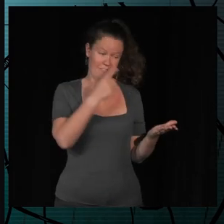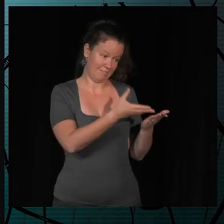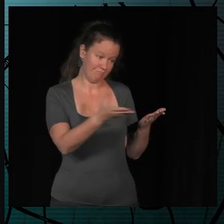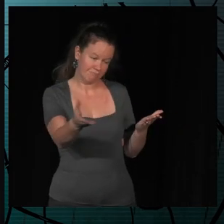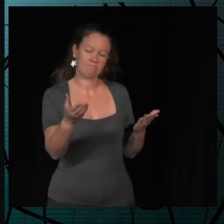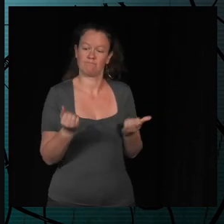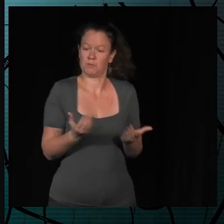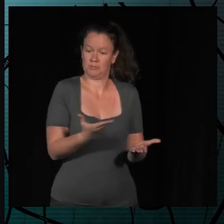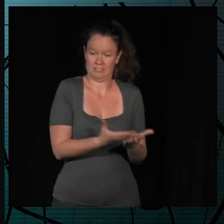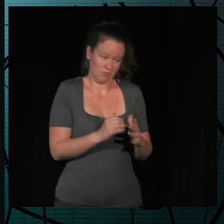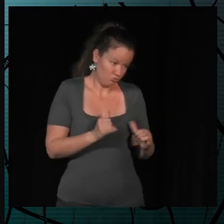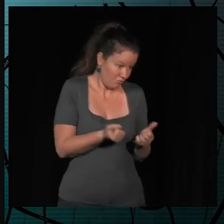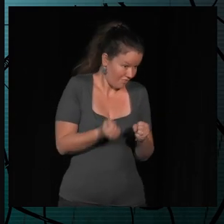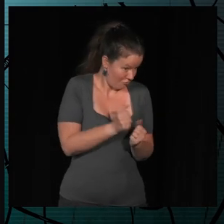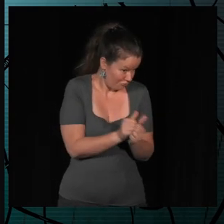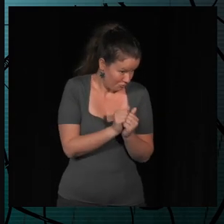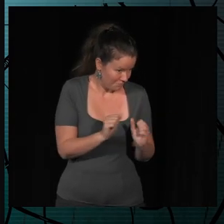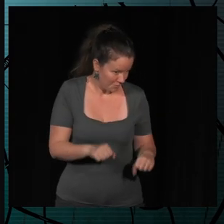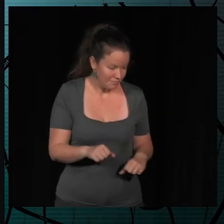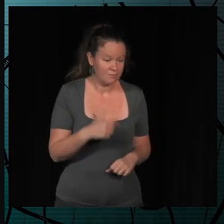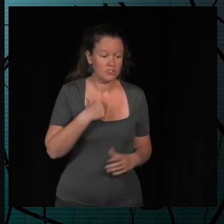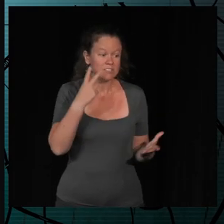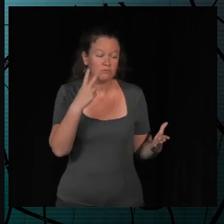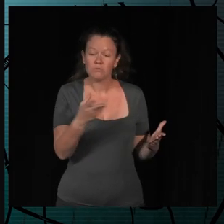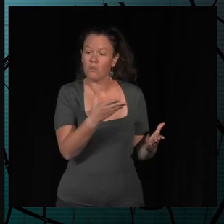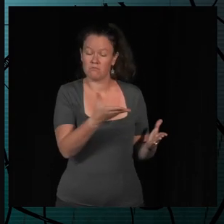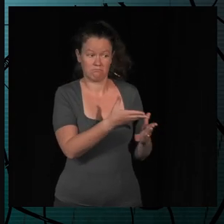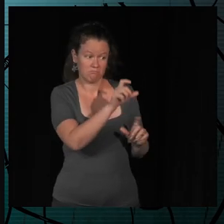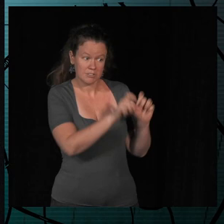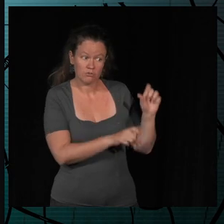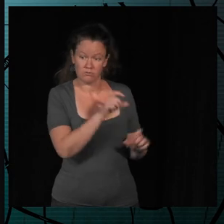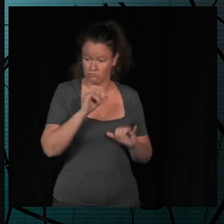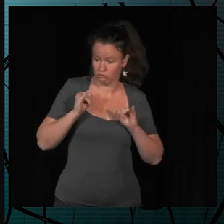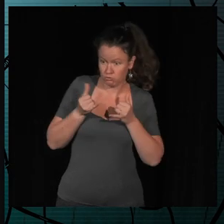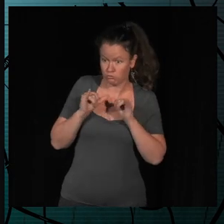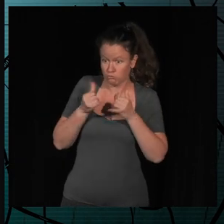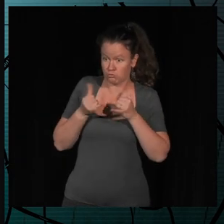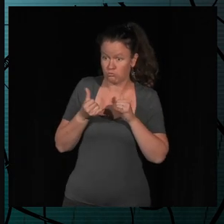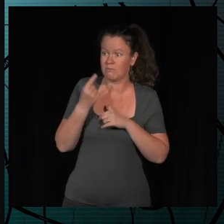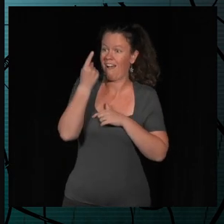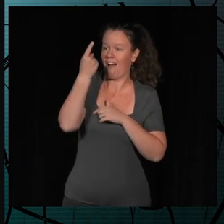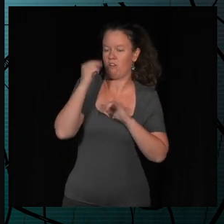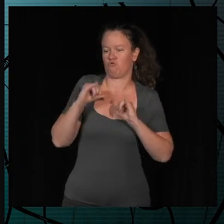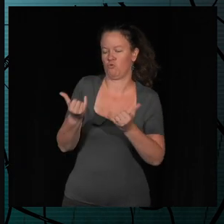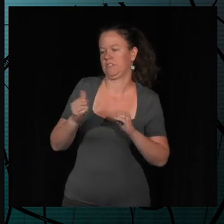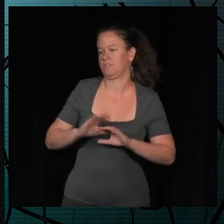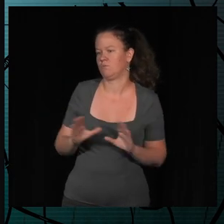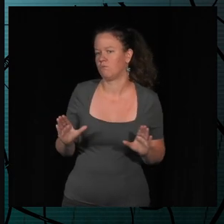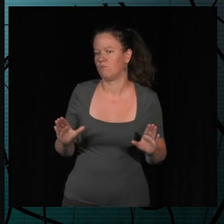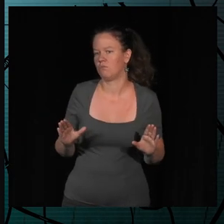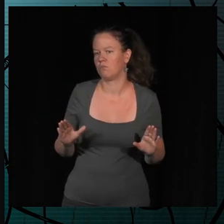ont pu jouer à des jeux mais qui ne jouent à aucun autre jeu euh c'est pas forcément des gens qui vont avoir